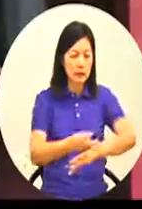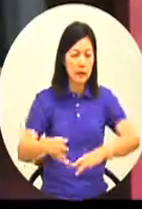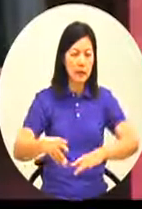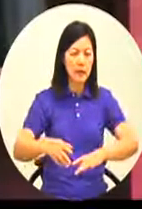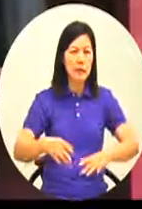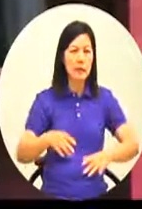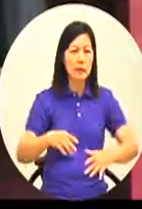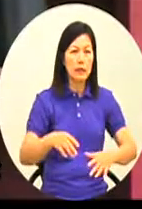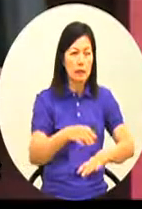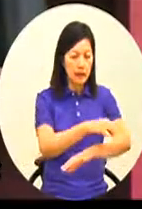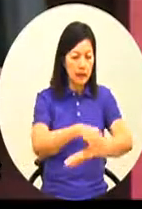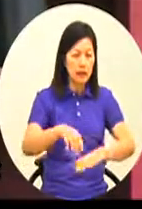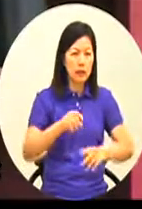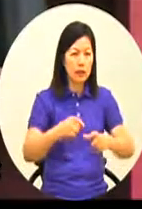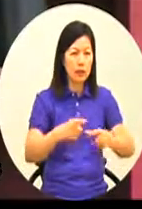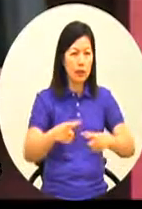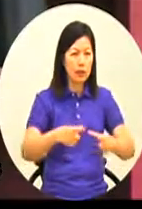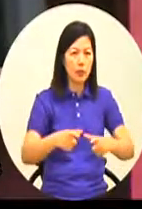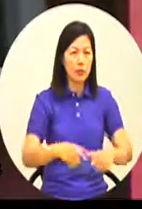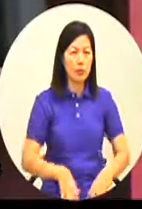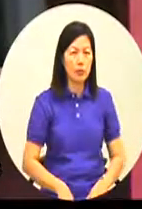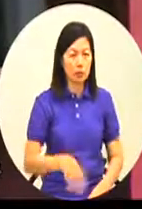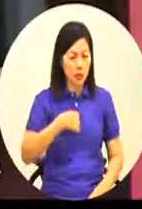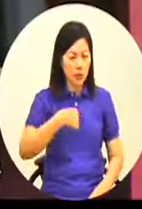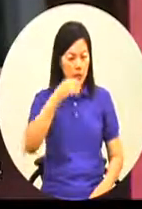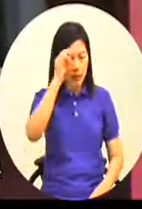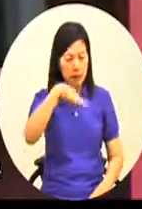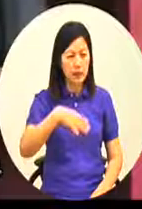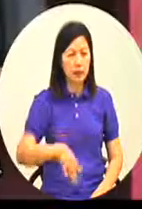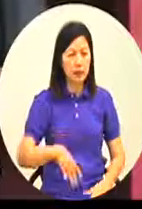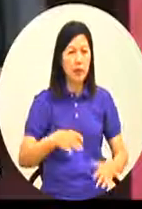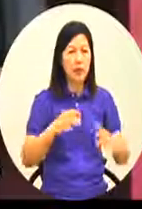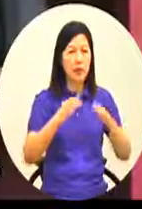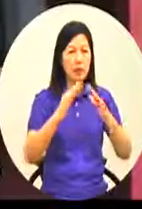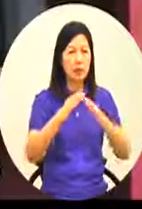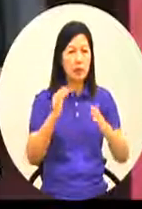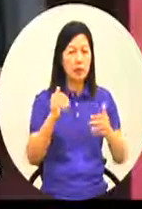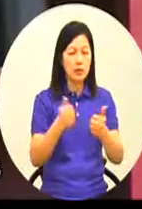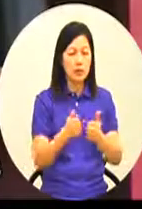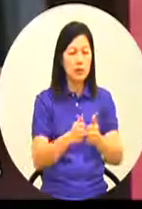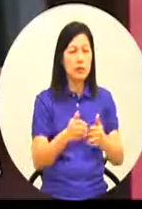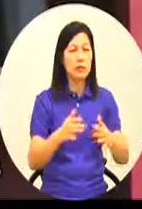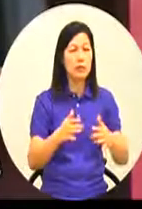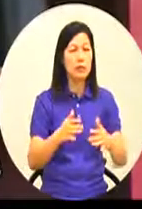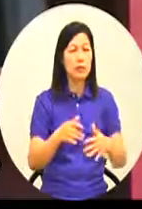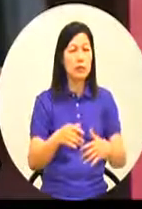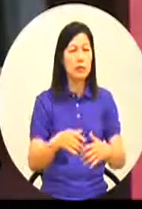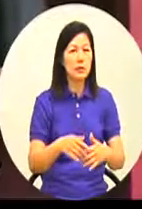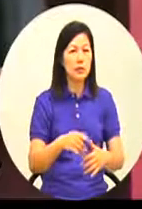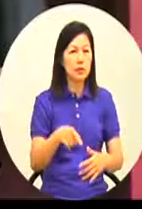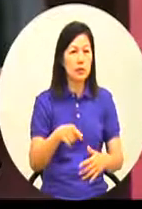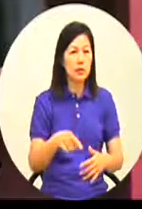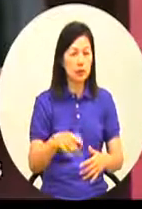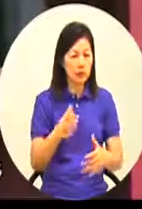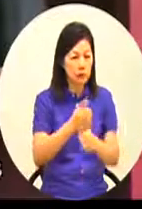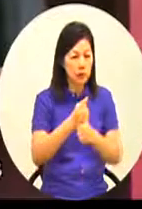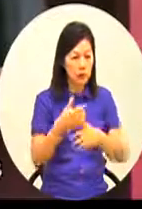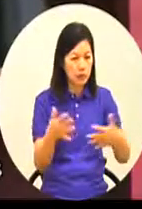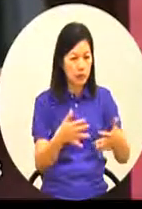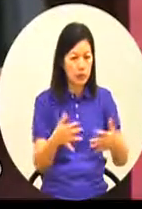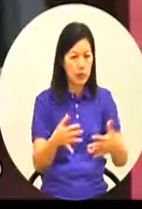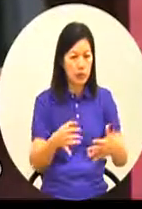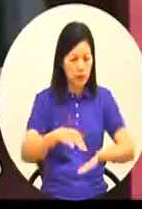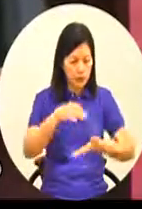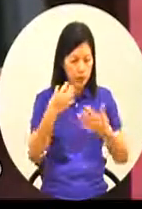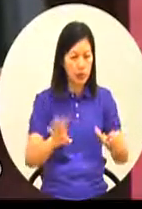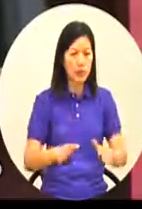在几次的我在我们市议会公务部门的咨询还有总咨询里面都有提到，就是